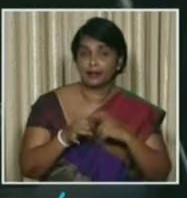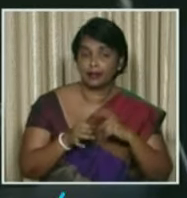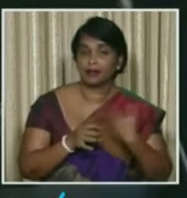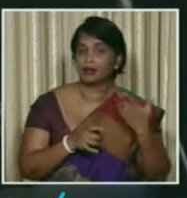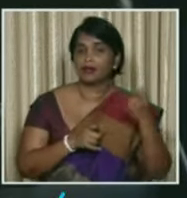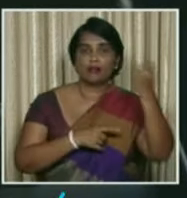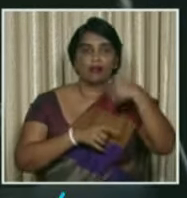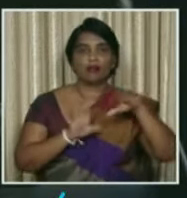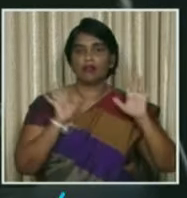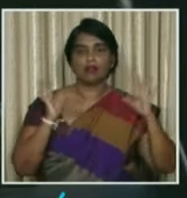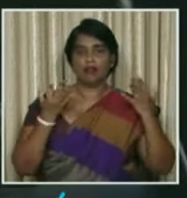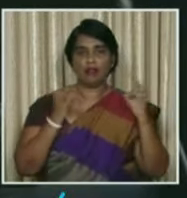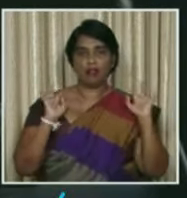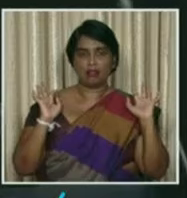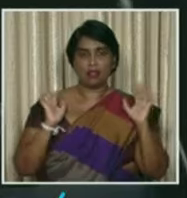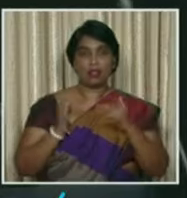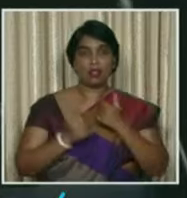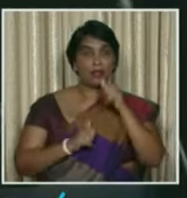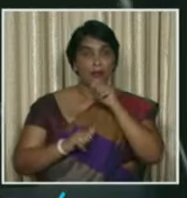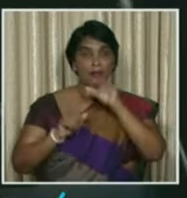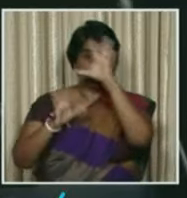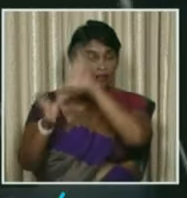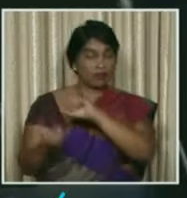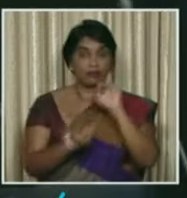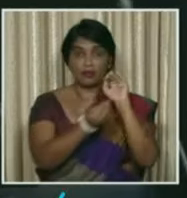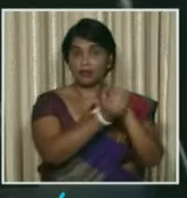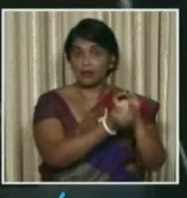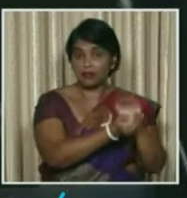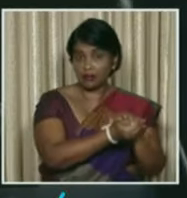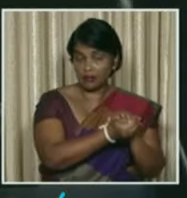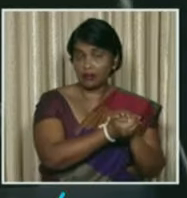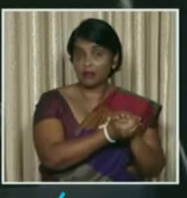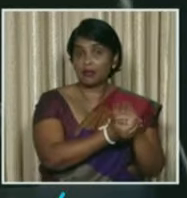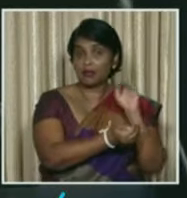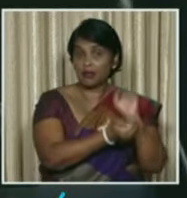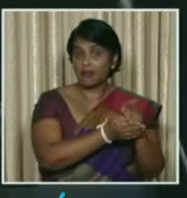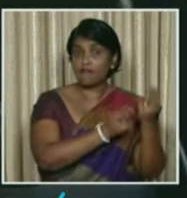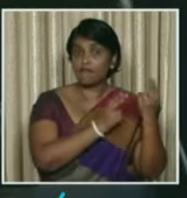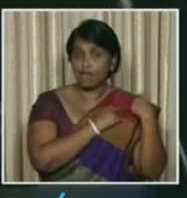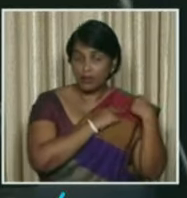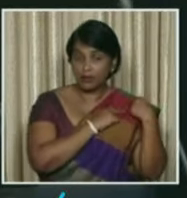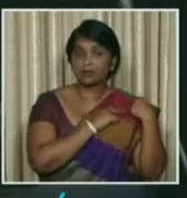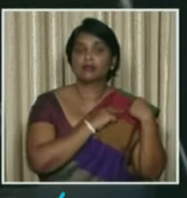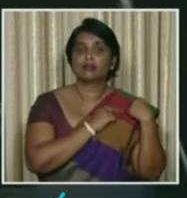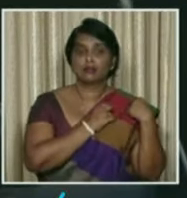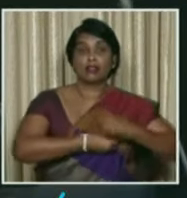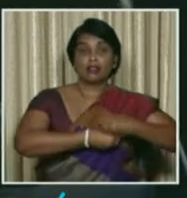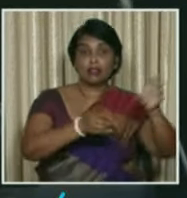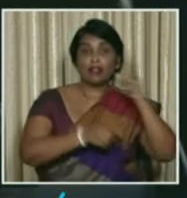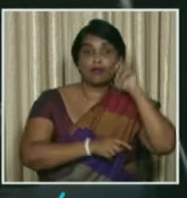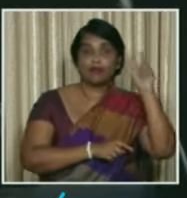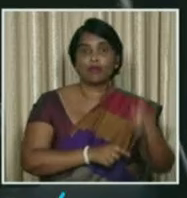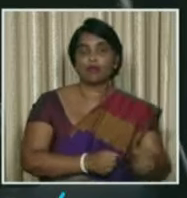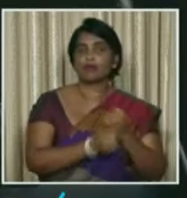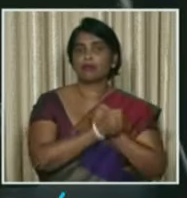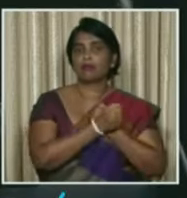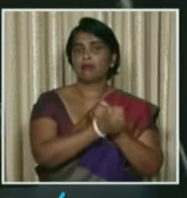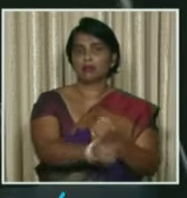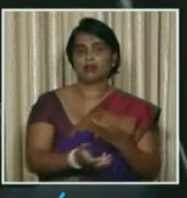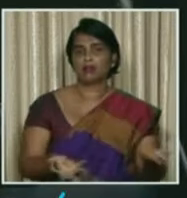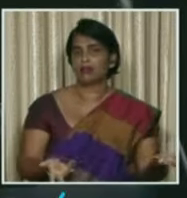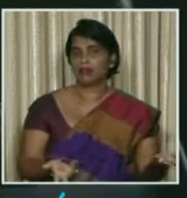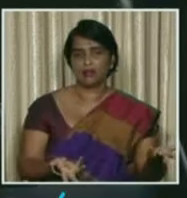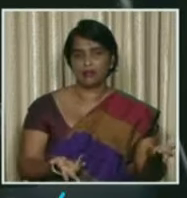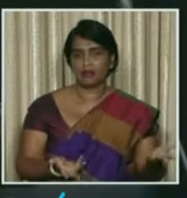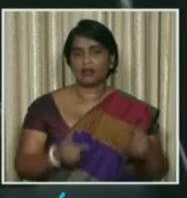ඒ කවුරුත් නැහැ. දැන් ඖෂධය කියලා ගබඩාවට බාර දුන්නාට අදහම ගබඩා බාරකරු ගබඩාවේ තියන් ඉඳලා බෙදාහරින පුද්ගලයා ඇරස්ට් කරා වගේ වැඩක් තමයි තියලා තියෙන්නේ.